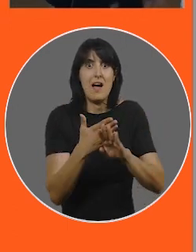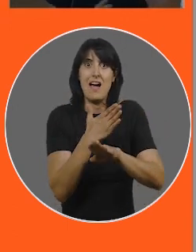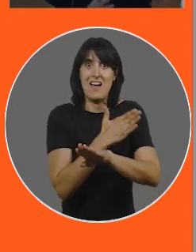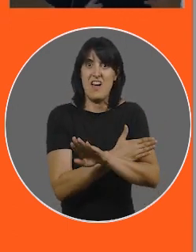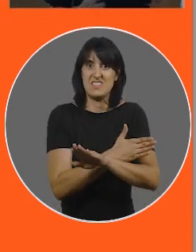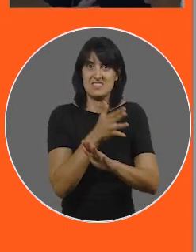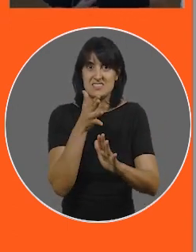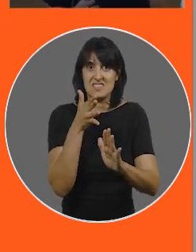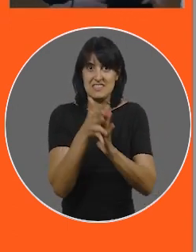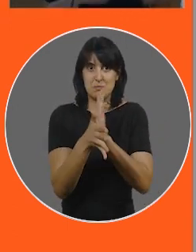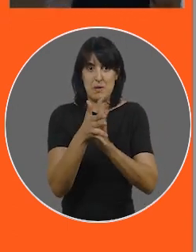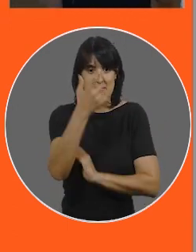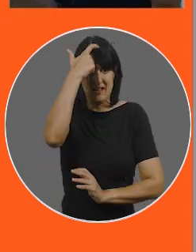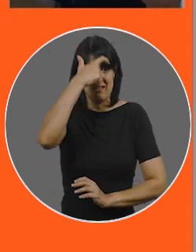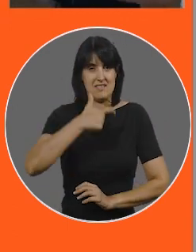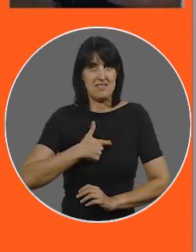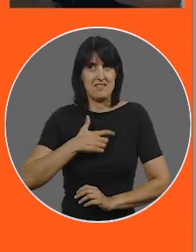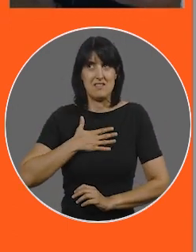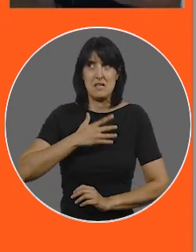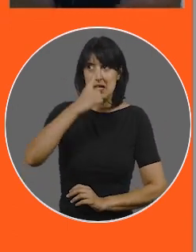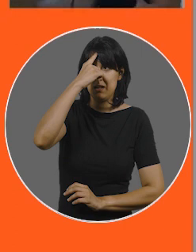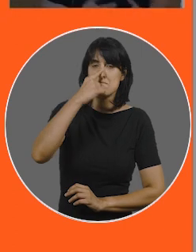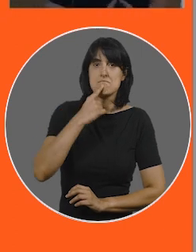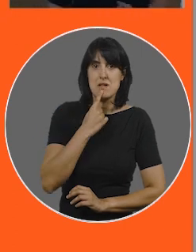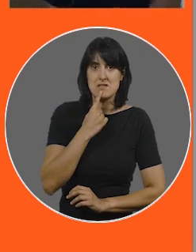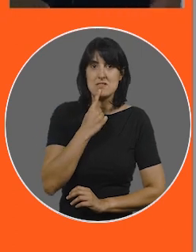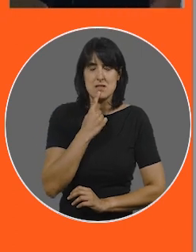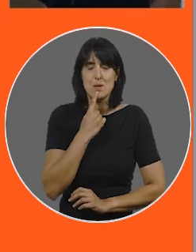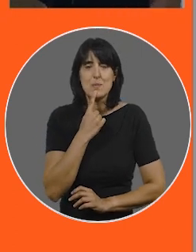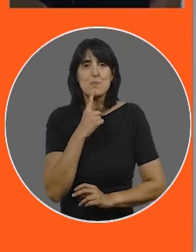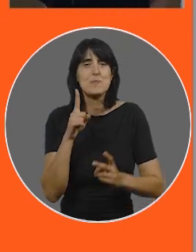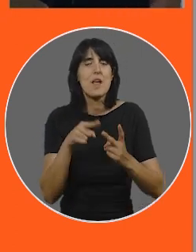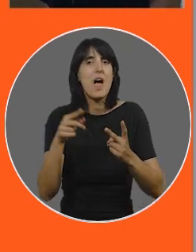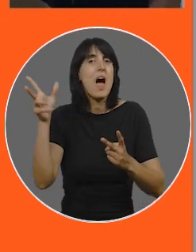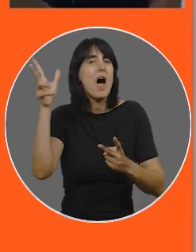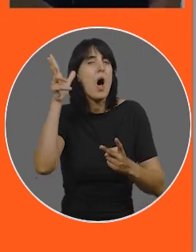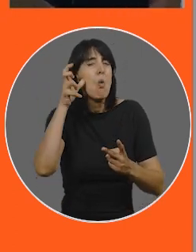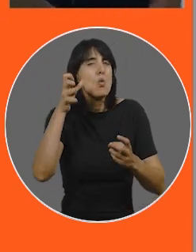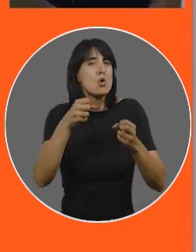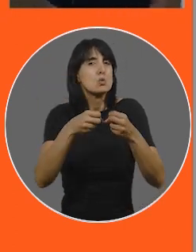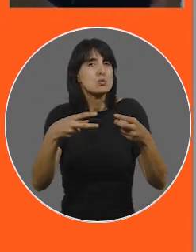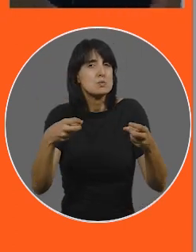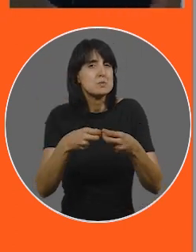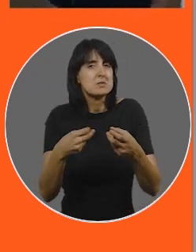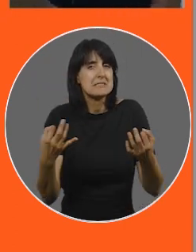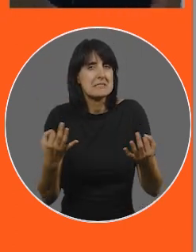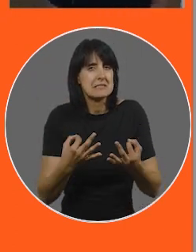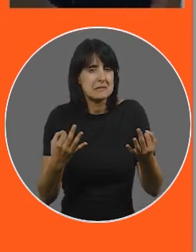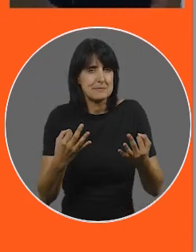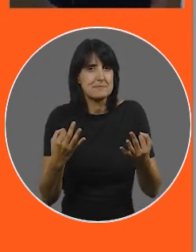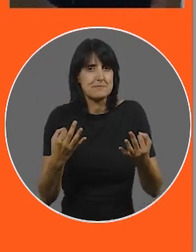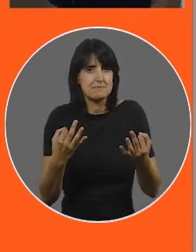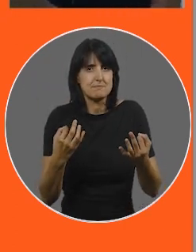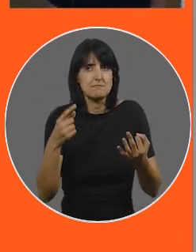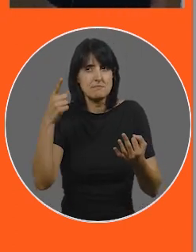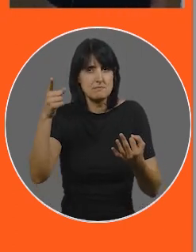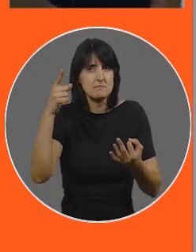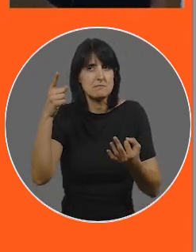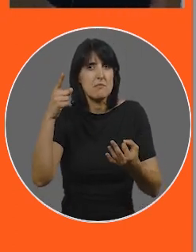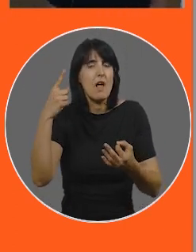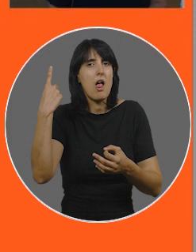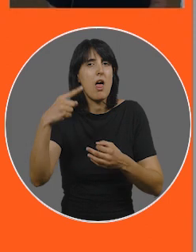al principi una mica mal fet, de descriure les imatges. I l'audiosubtitulació, imagineu-vos, això ho tenen